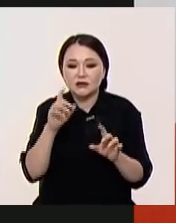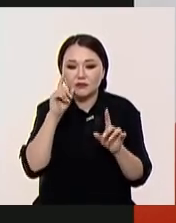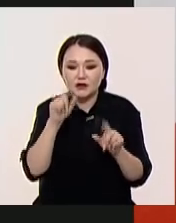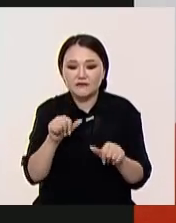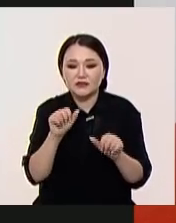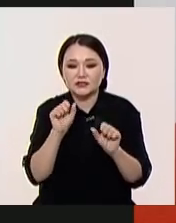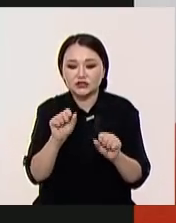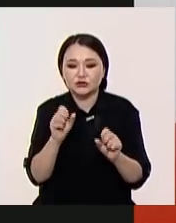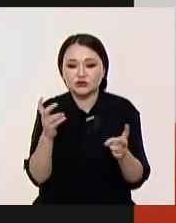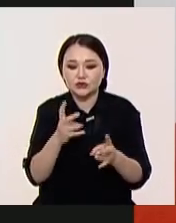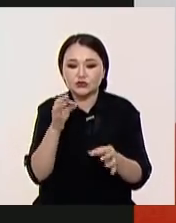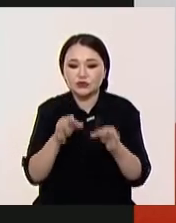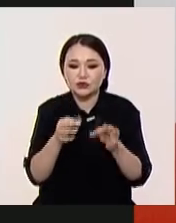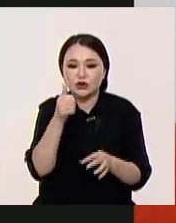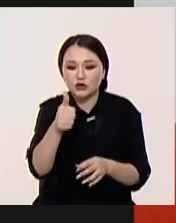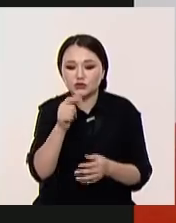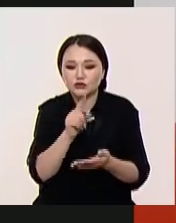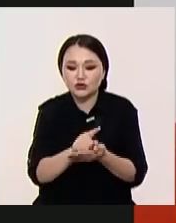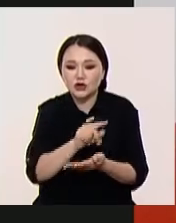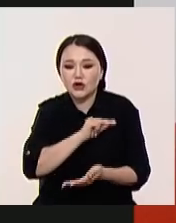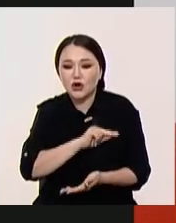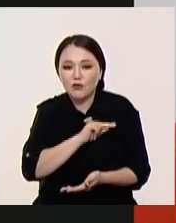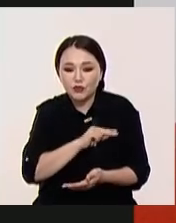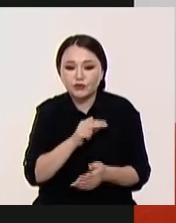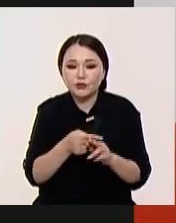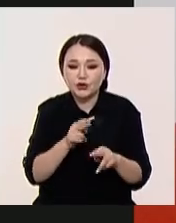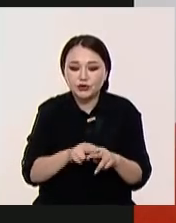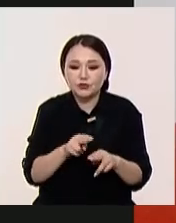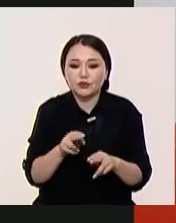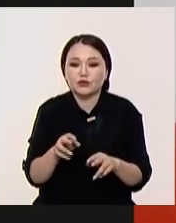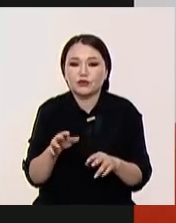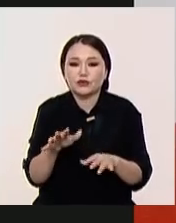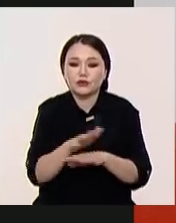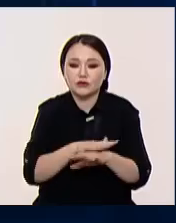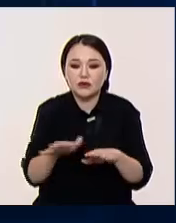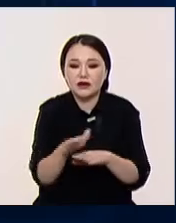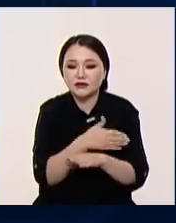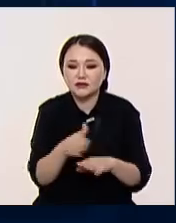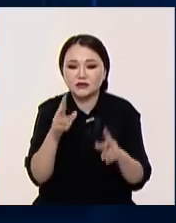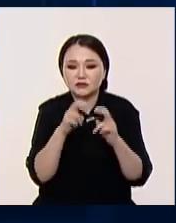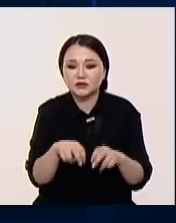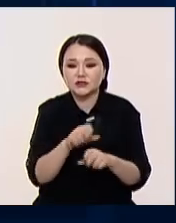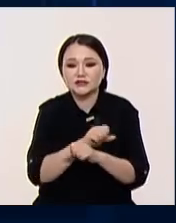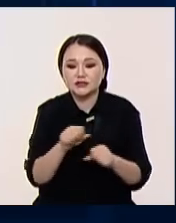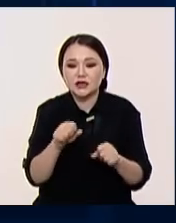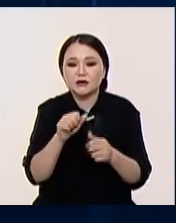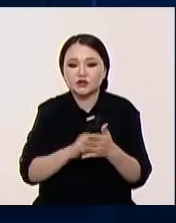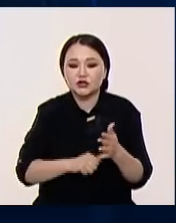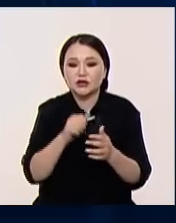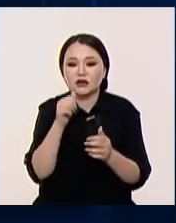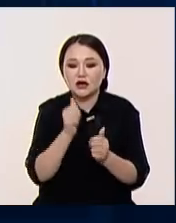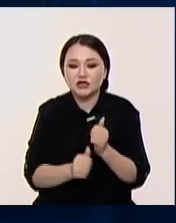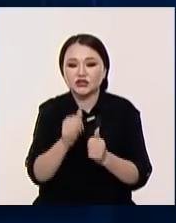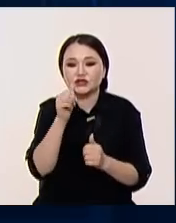ше. Сот жақсы жұмыс істеу керек. Сондықтан бұны біздің қоғамнан бөлек қарастыруға ешқашан болмайды. Себебі әр нәрсе